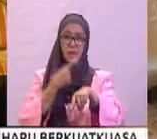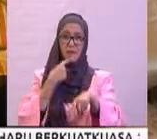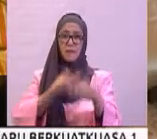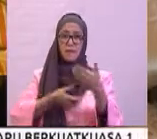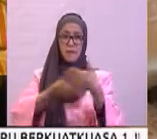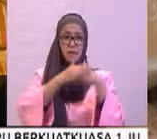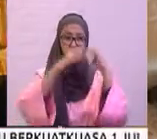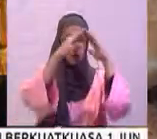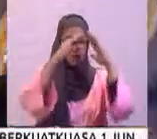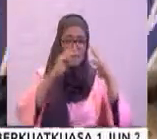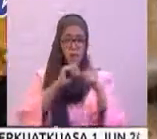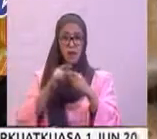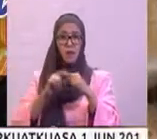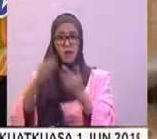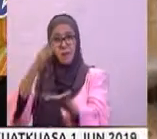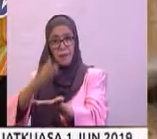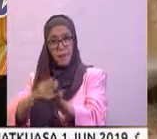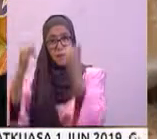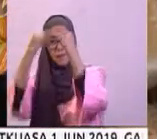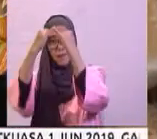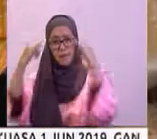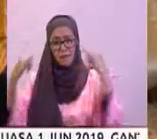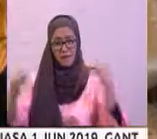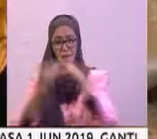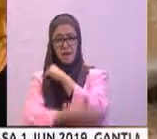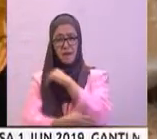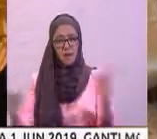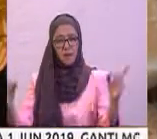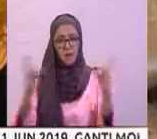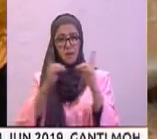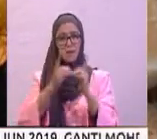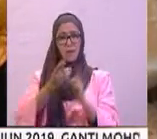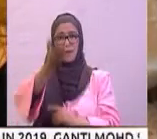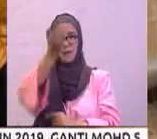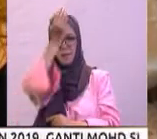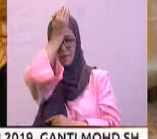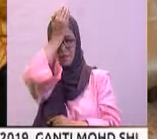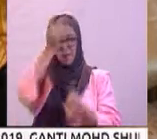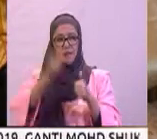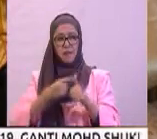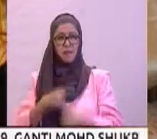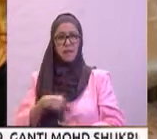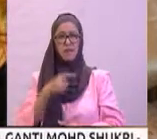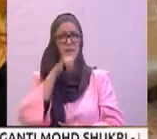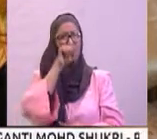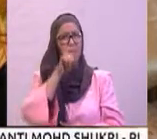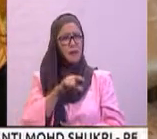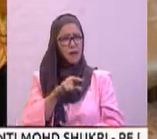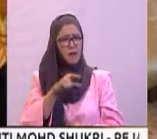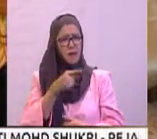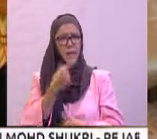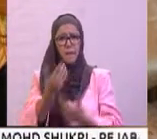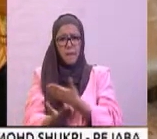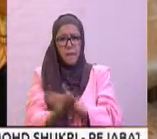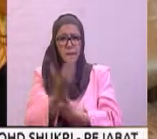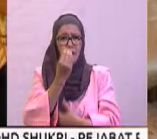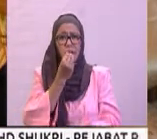dah berkumpul. Biasa menu wajib Tun Dr. Siti di pagi raya? Oh, tu apa ni ketupat